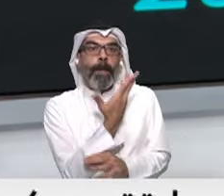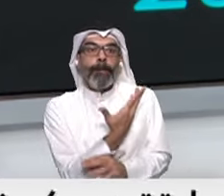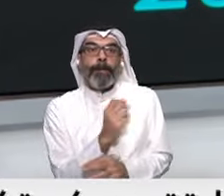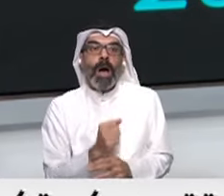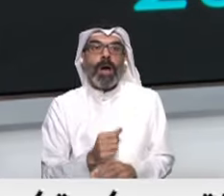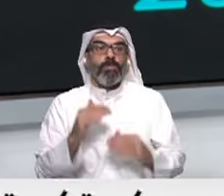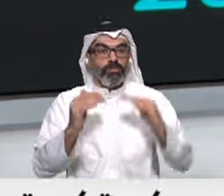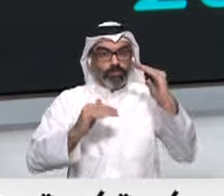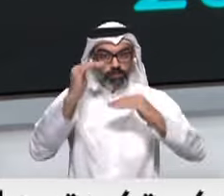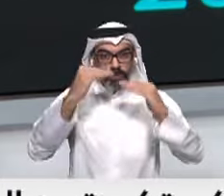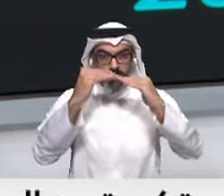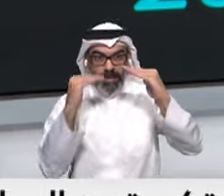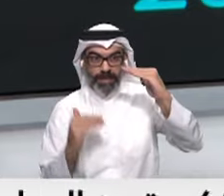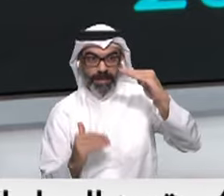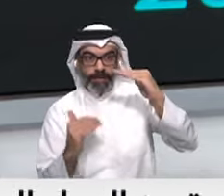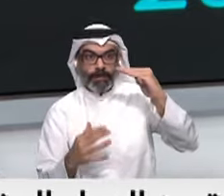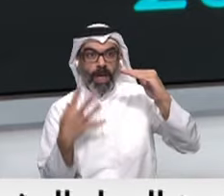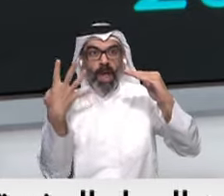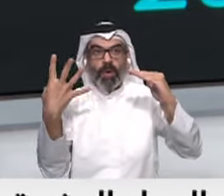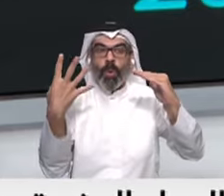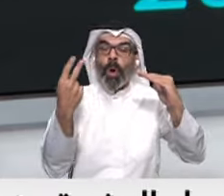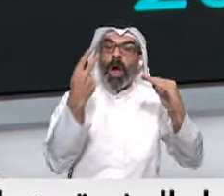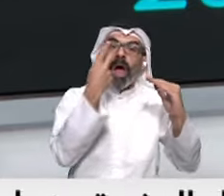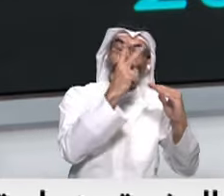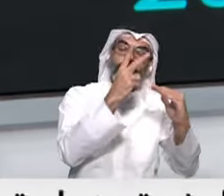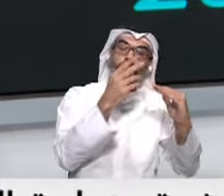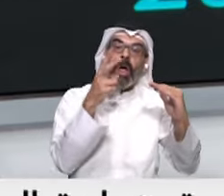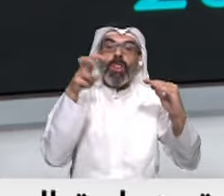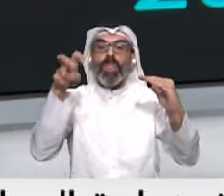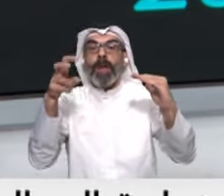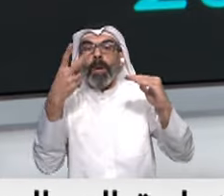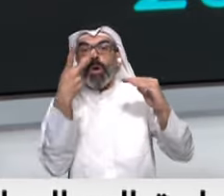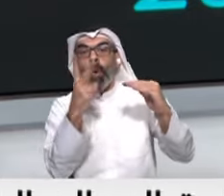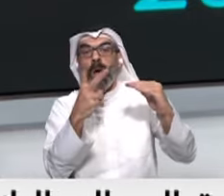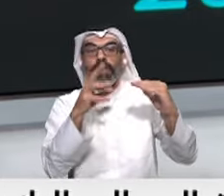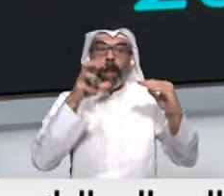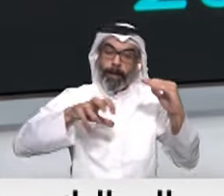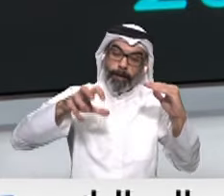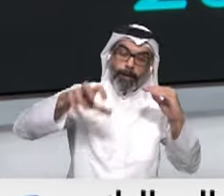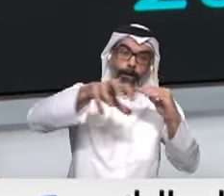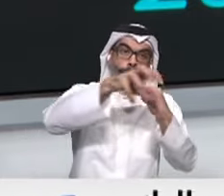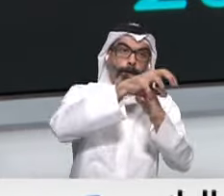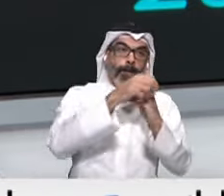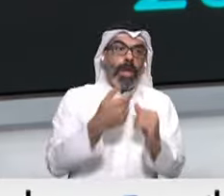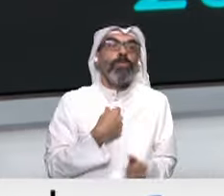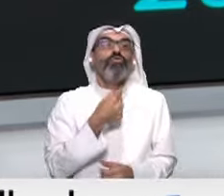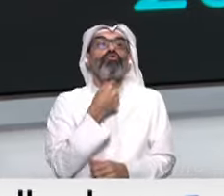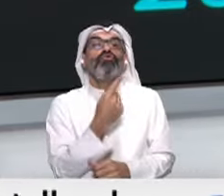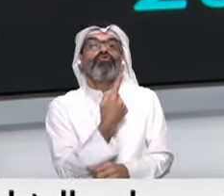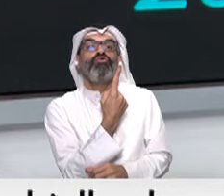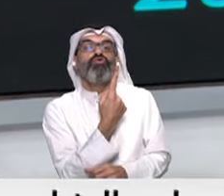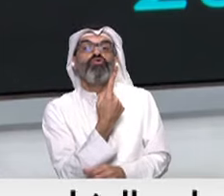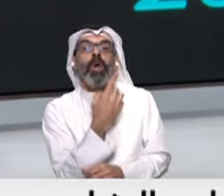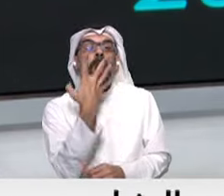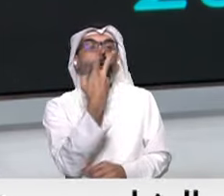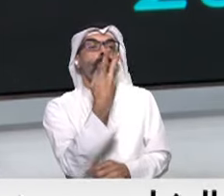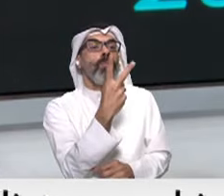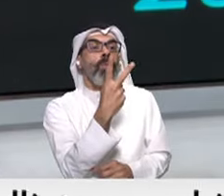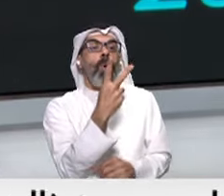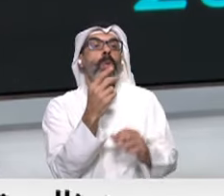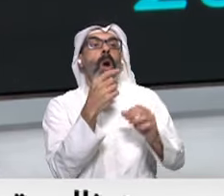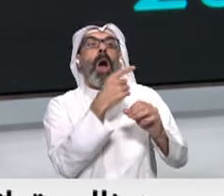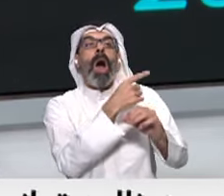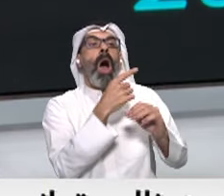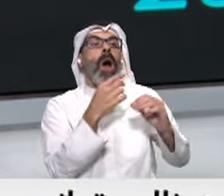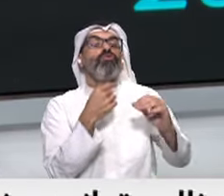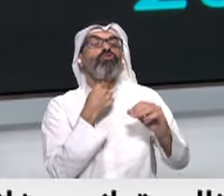تتراوح ما بين ال 24 الى 28 درجه مئويه في اغلب المناطق 28 في الجهره و24 في الشقايا والسالمي اما